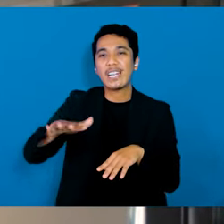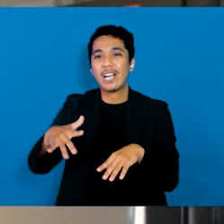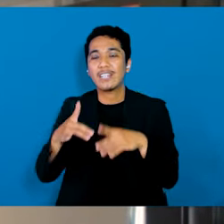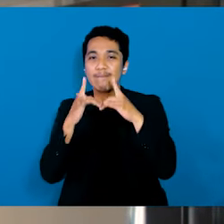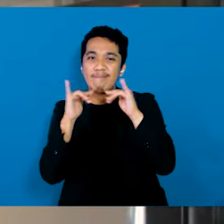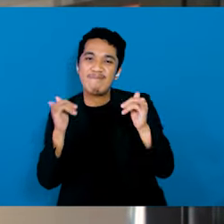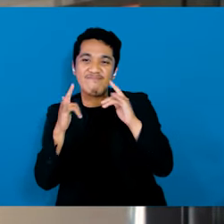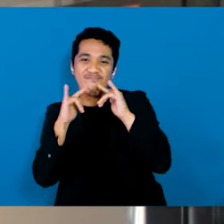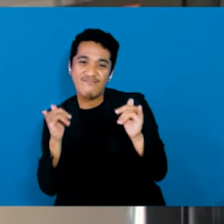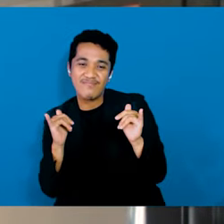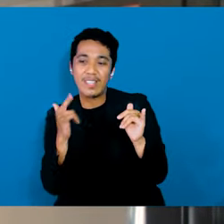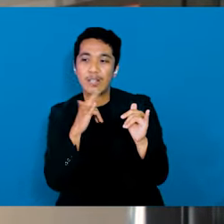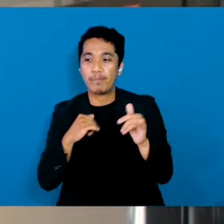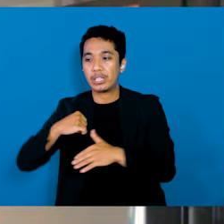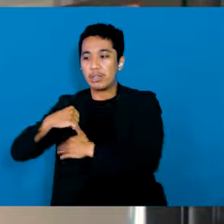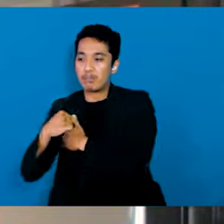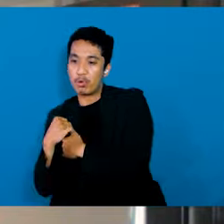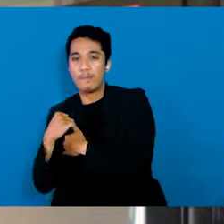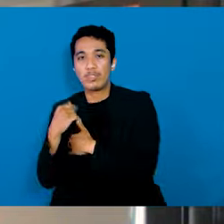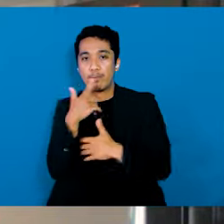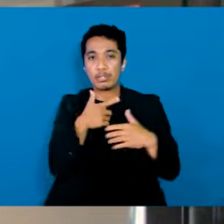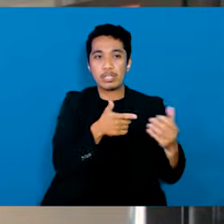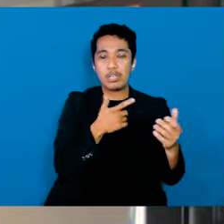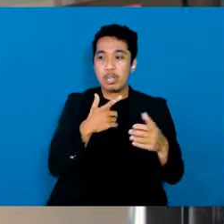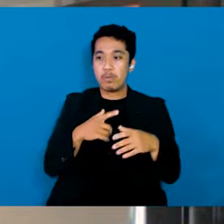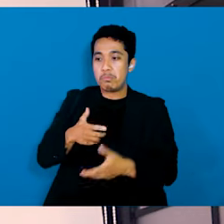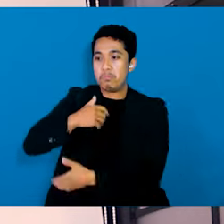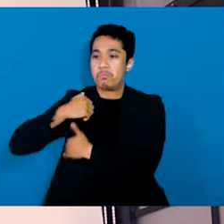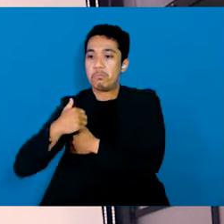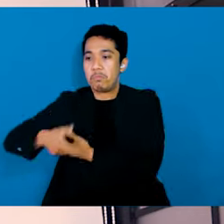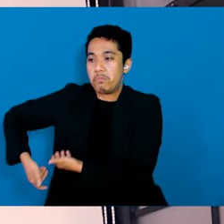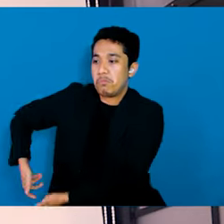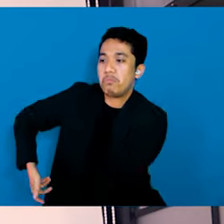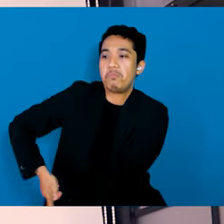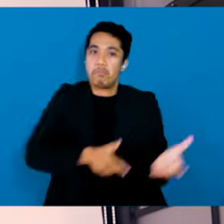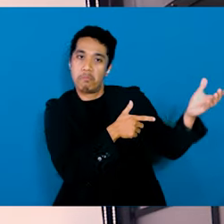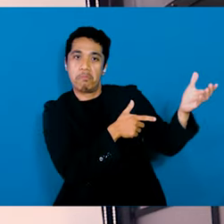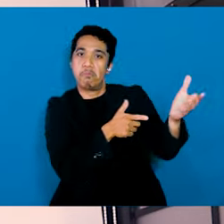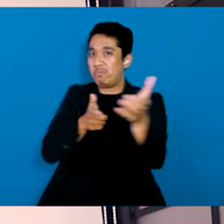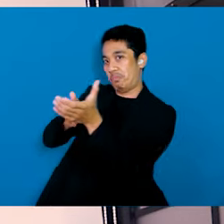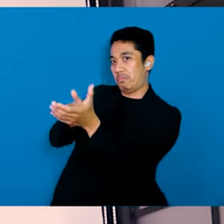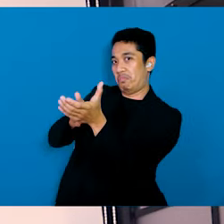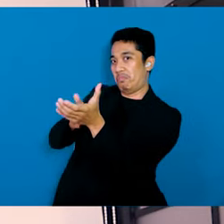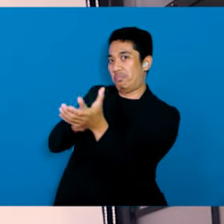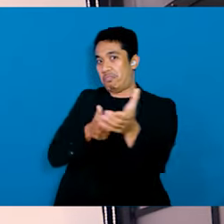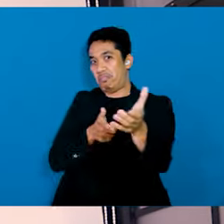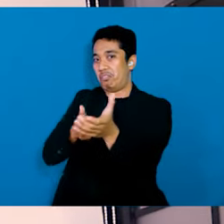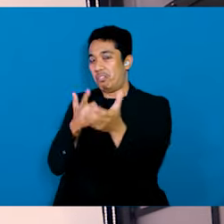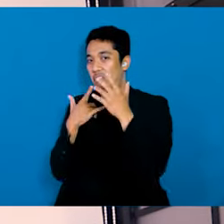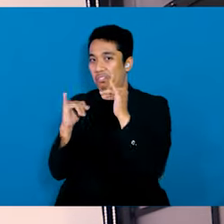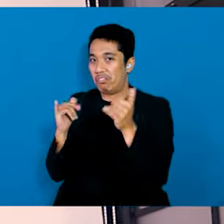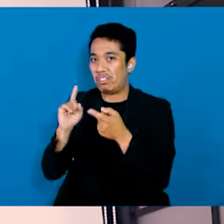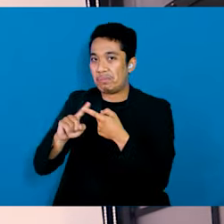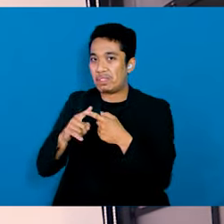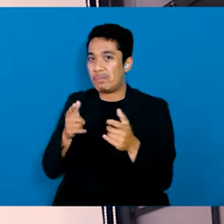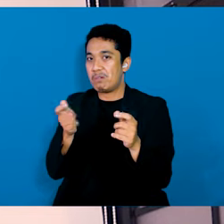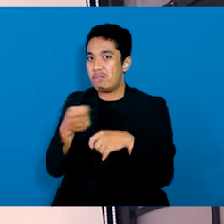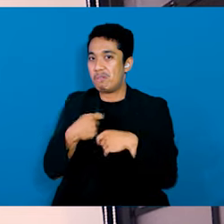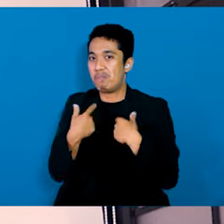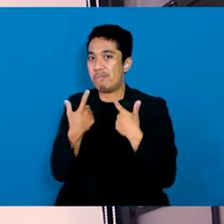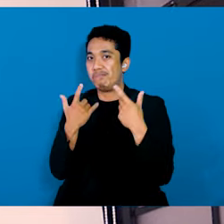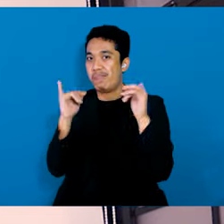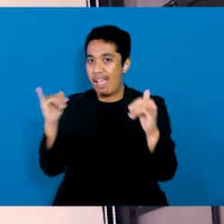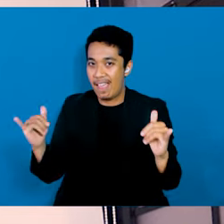Jadi bawa krek itu sambil dipakai brem-breman. Atau kreknya dibawa dulu, kita tertinggal gitu ya. Kayak gitu.